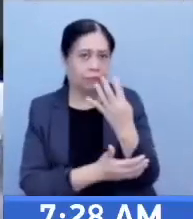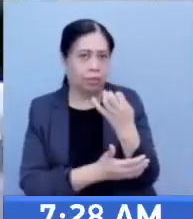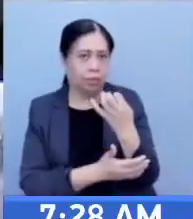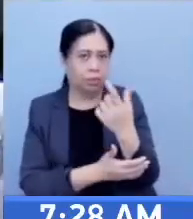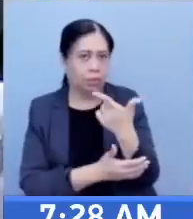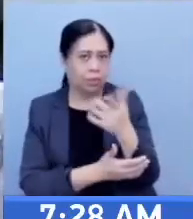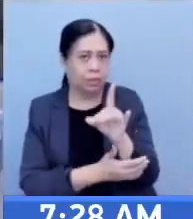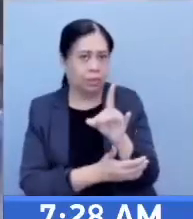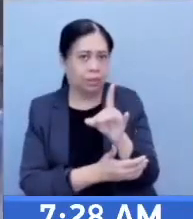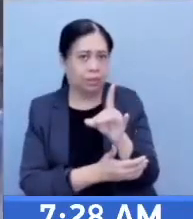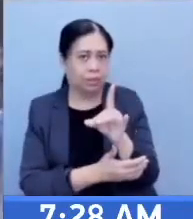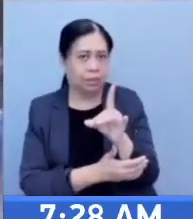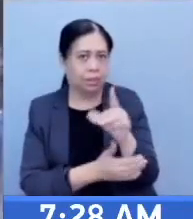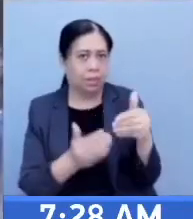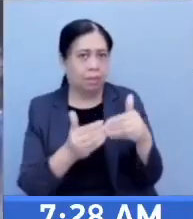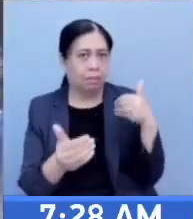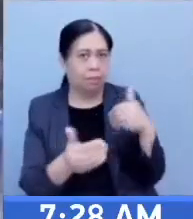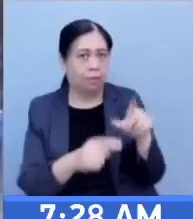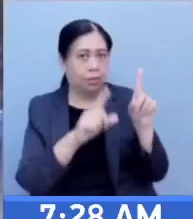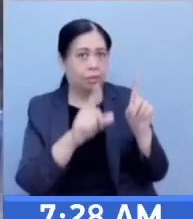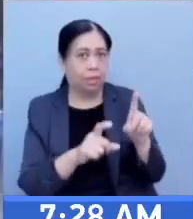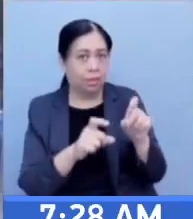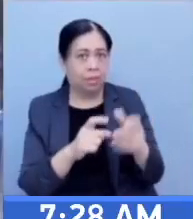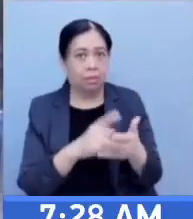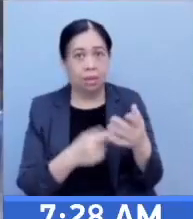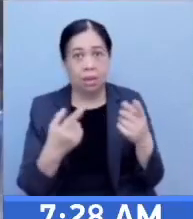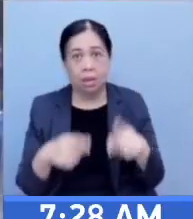3,428 before trial. Ang nangyari is